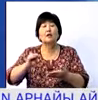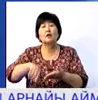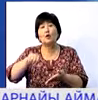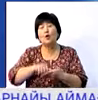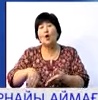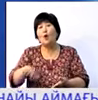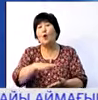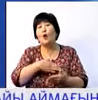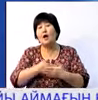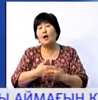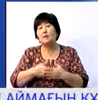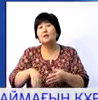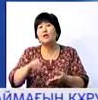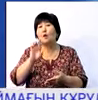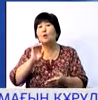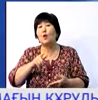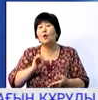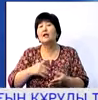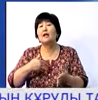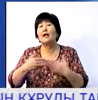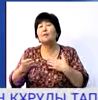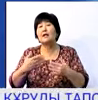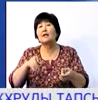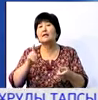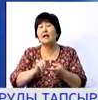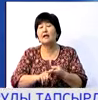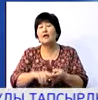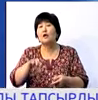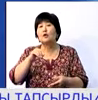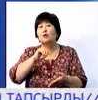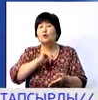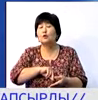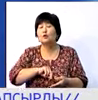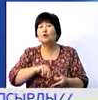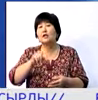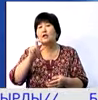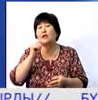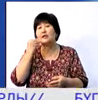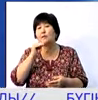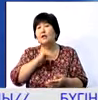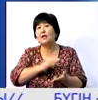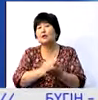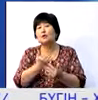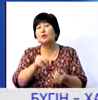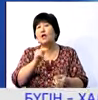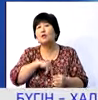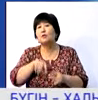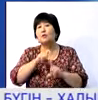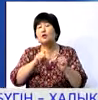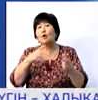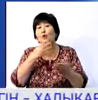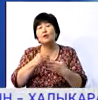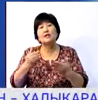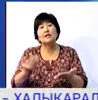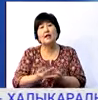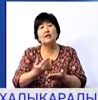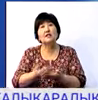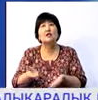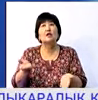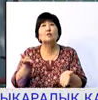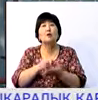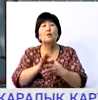қоғам белсенділері және блогерлермен кері байланыс арқылы тұтынушыларға сапалы қызмет көрсетуді көздейтін мекеме ұжымы өз жаңашылдықтарымен